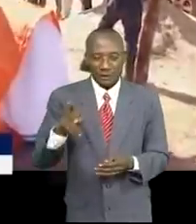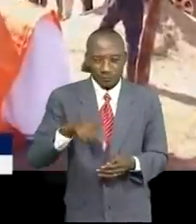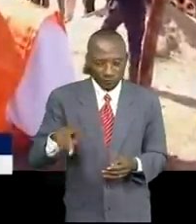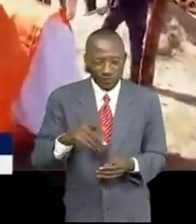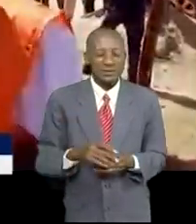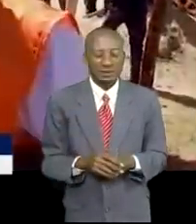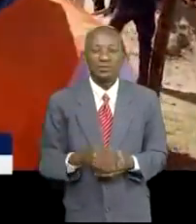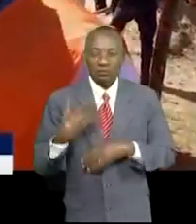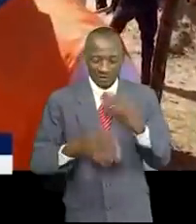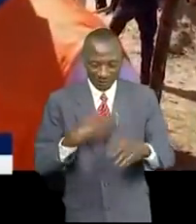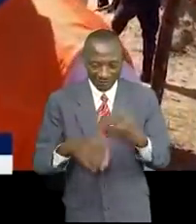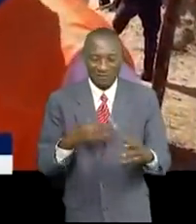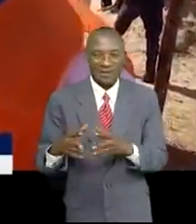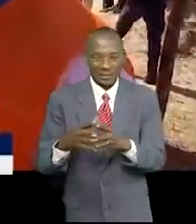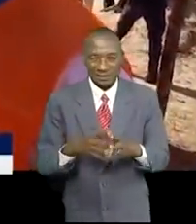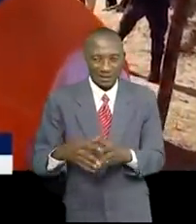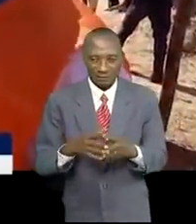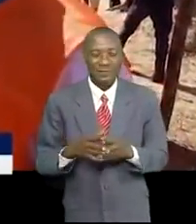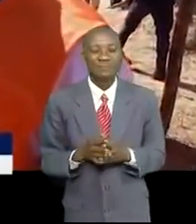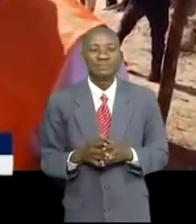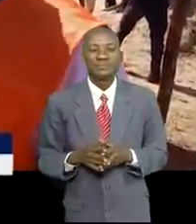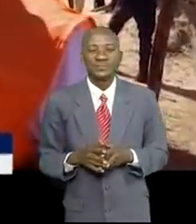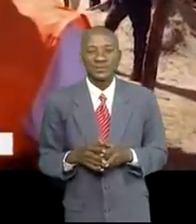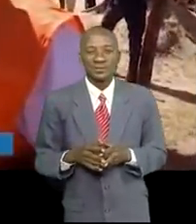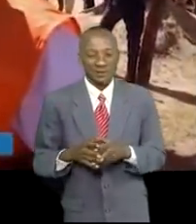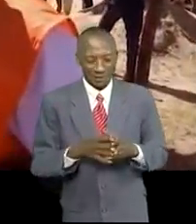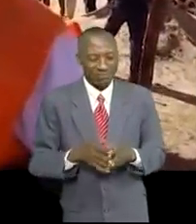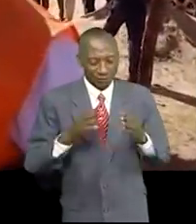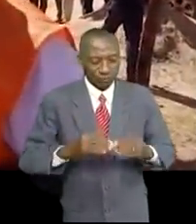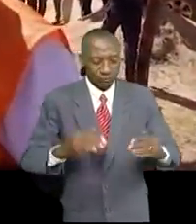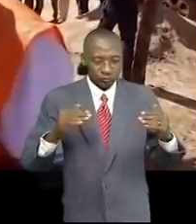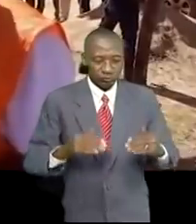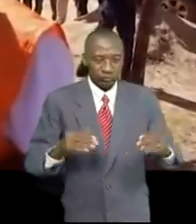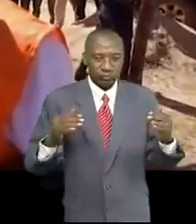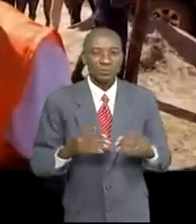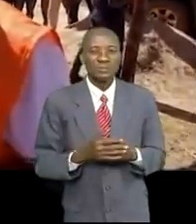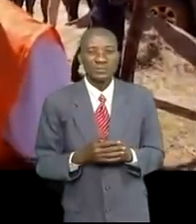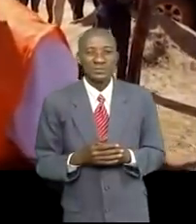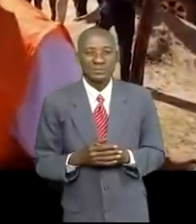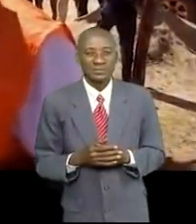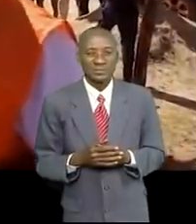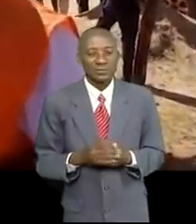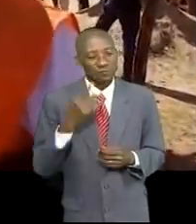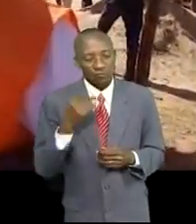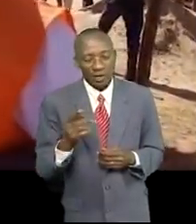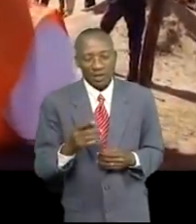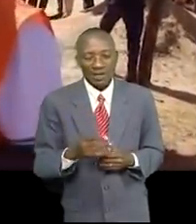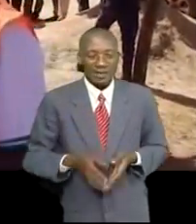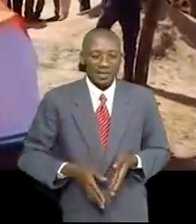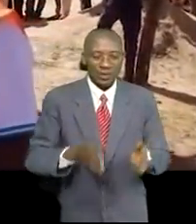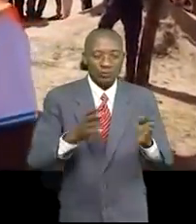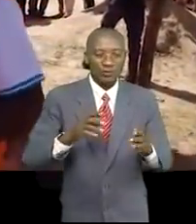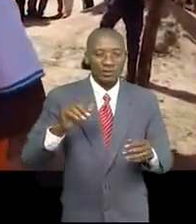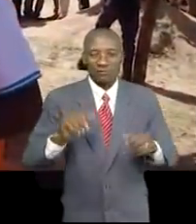seront exécutés vont être d'une manière discontinue, c'est-à-dire intervenir qu'à des endroits difficiles